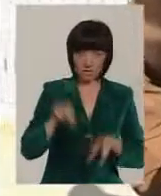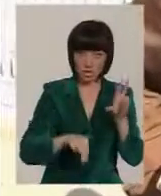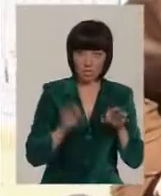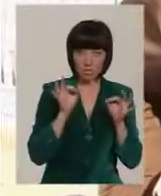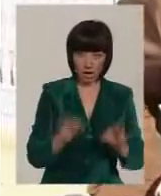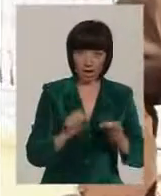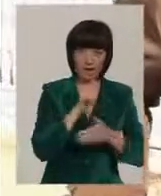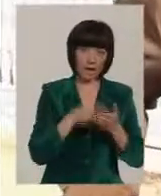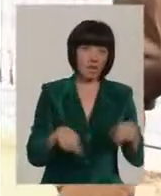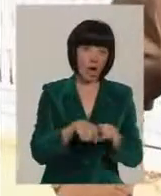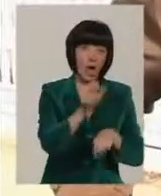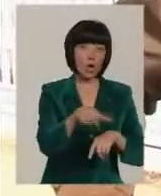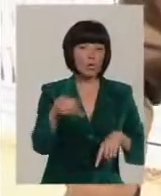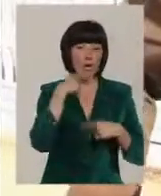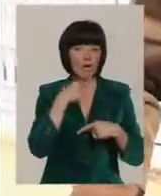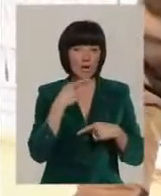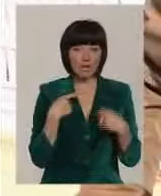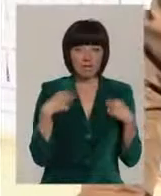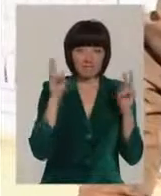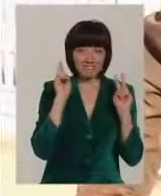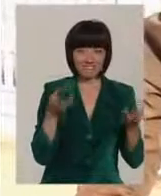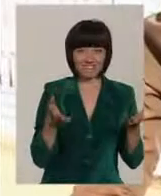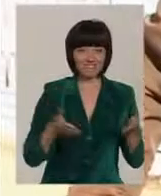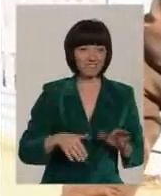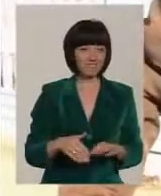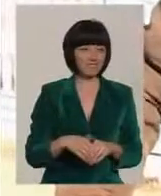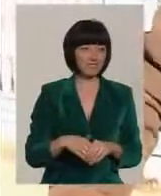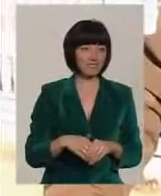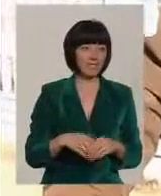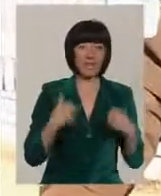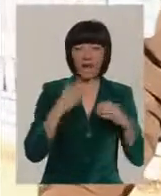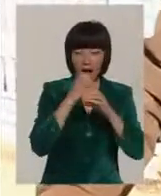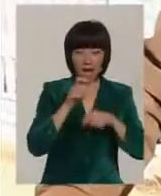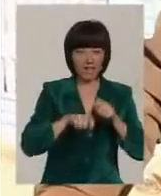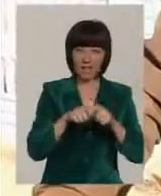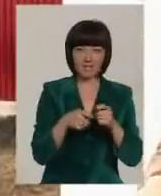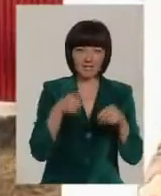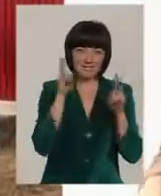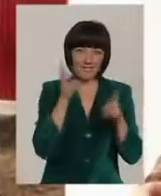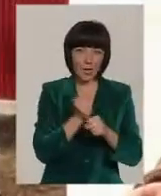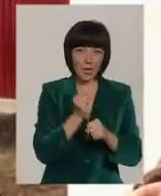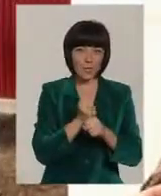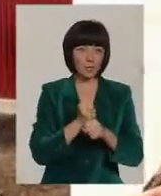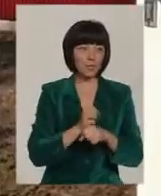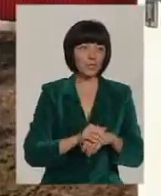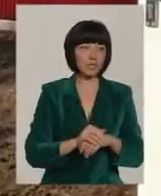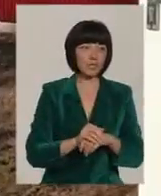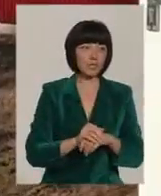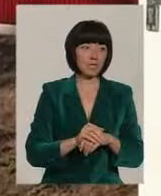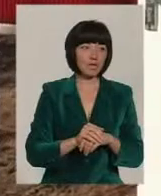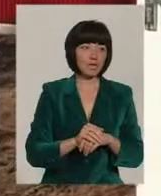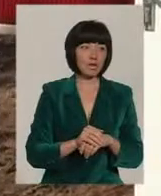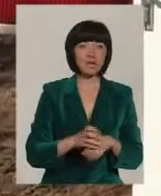Ну, так люди говорять, а я сам то не... Аналізів вже не беру з річки. Звісно, негативно.